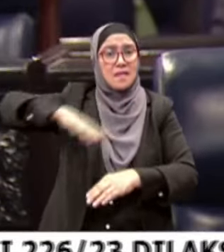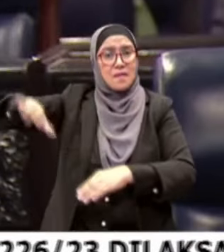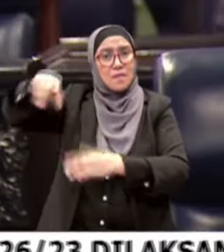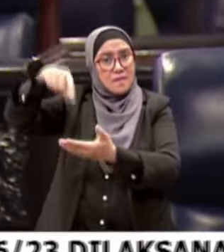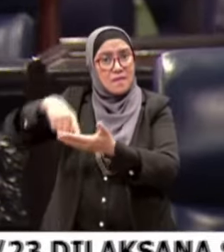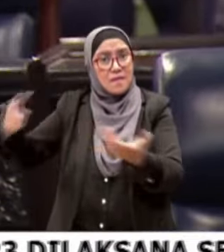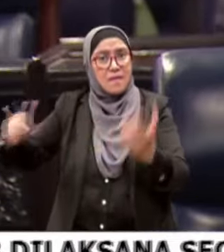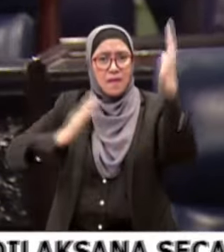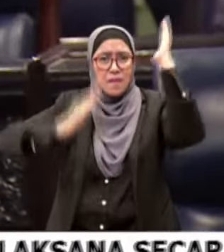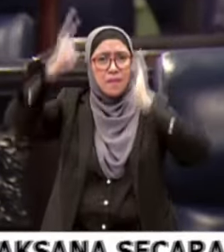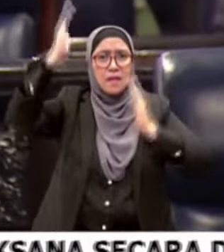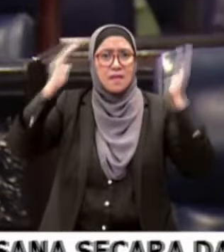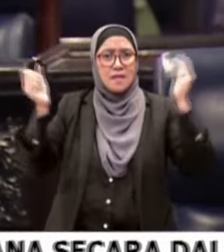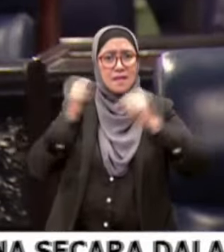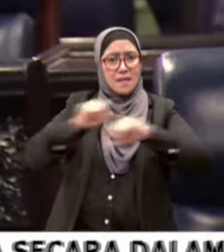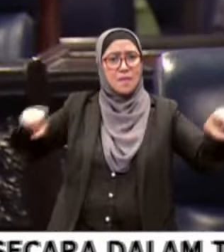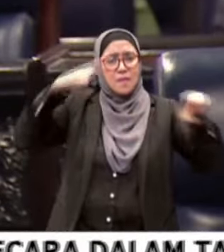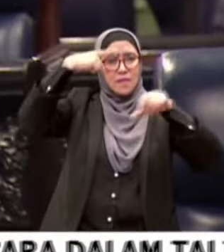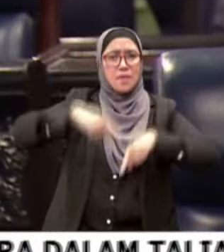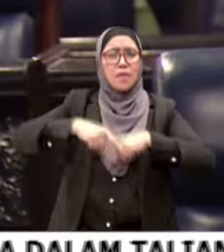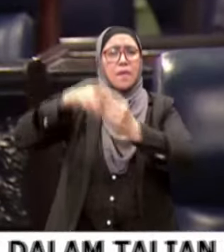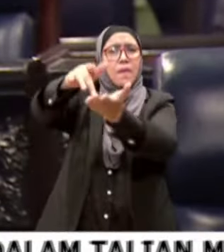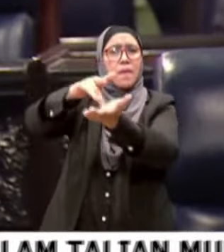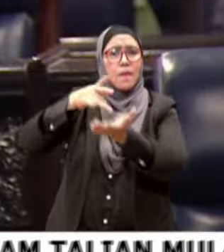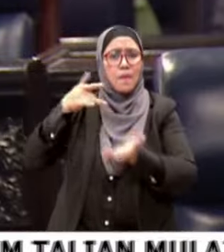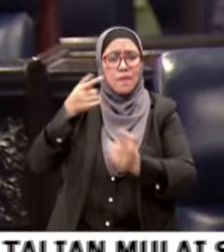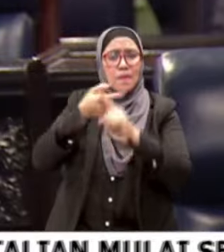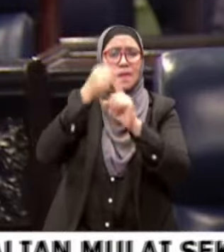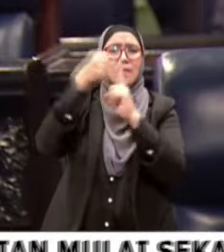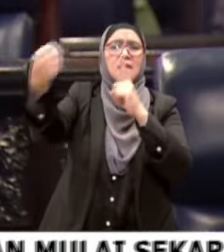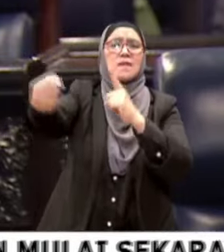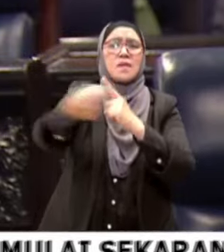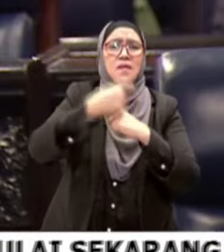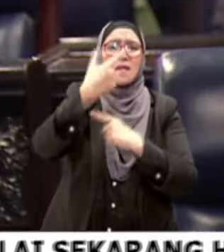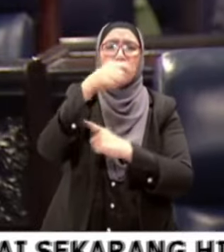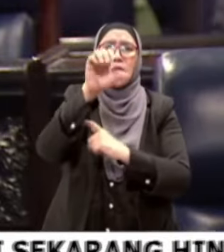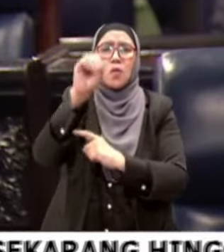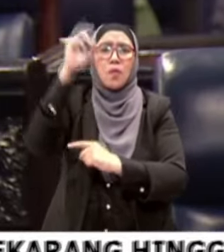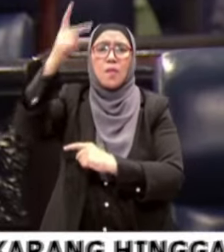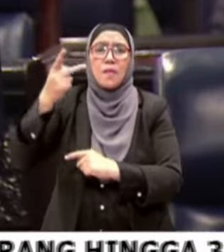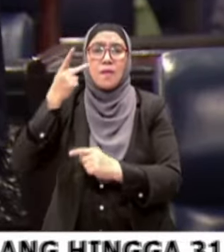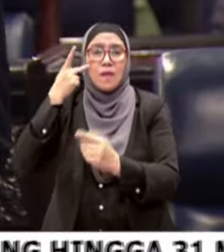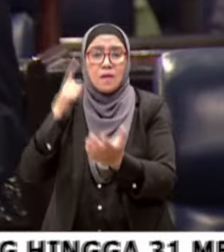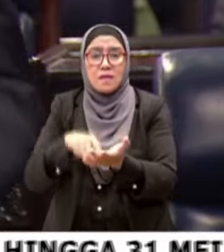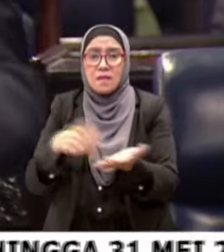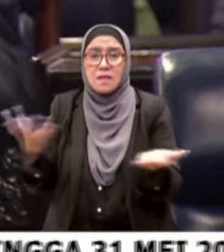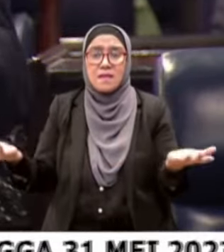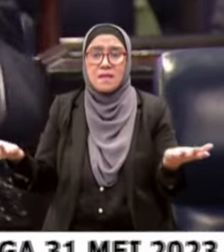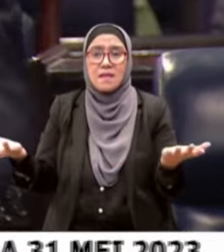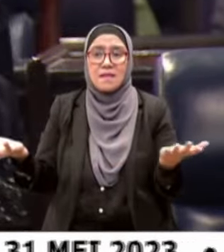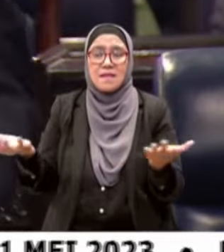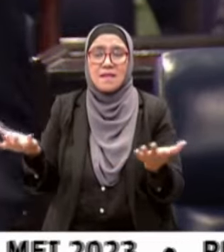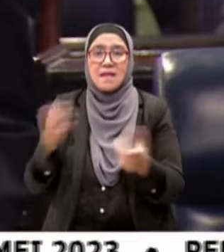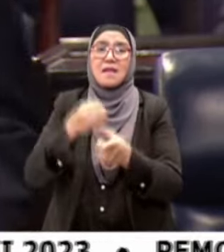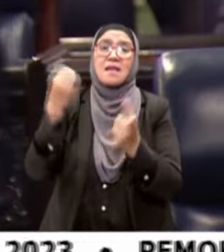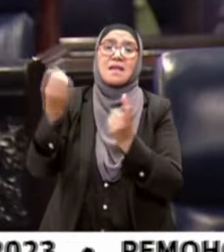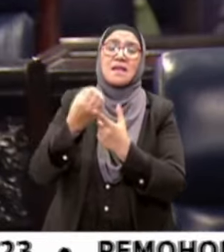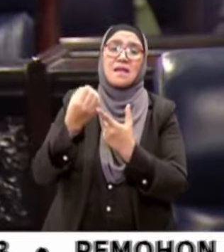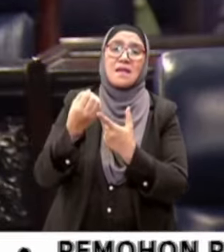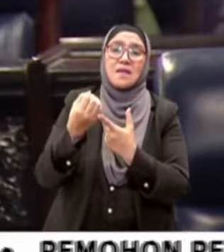mengambil kesempatan dalam keadaan atau suasana geopolitik untuk